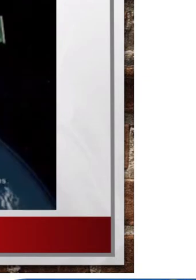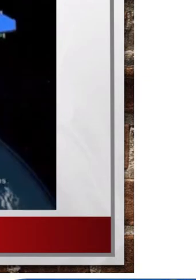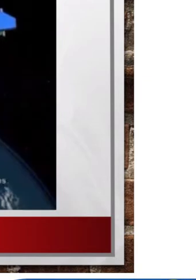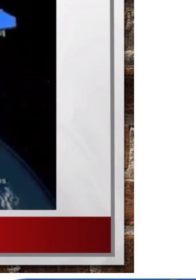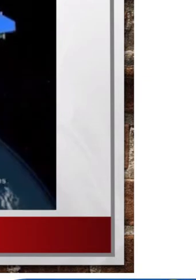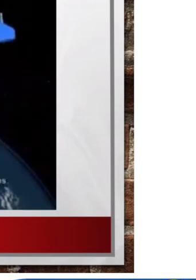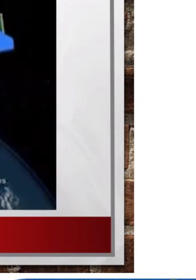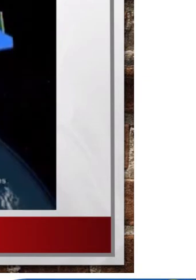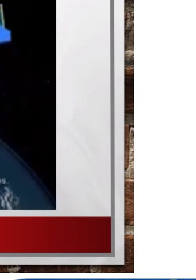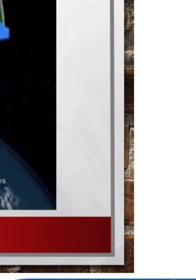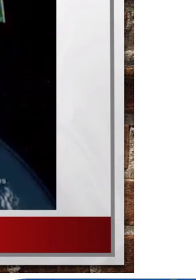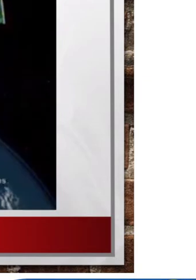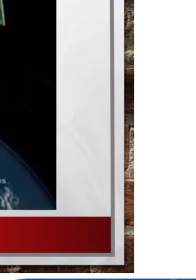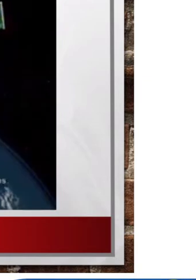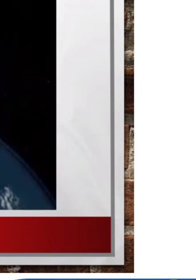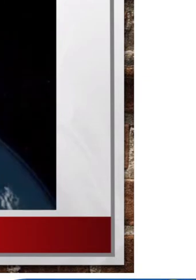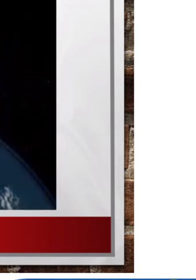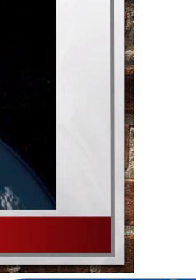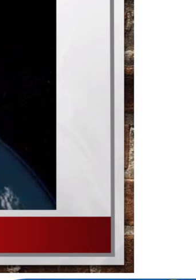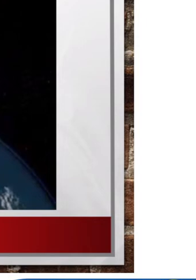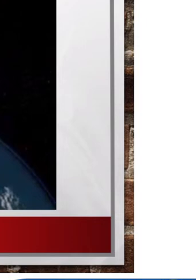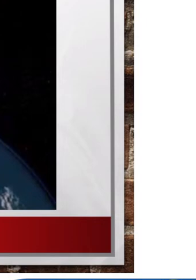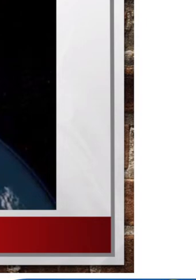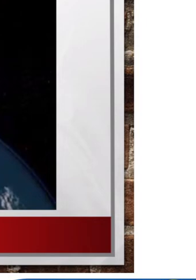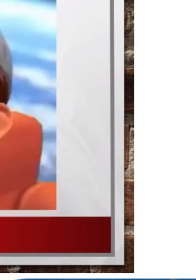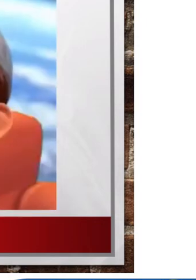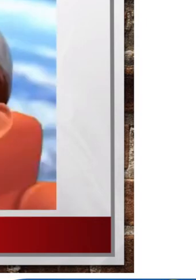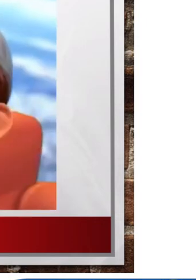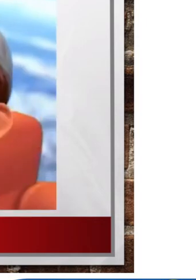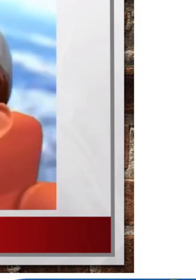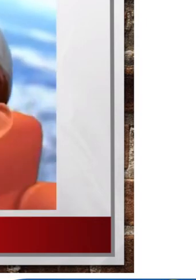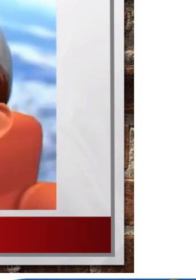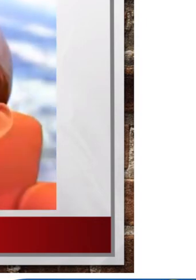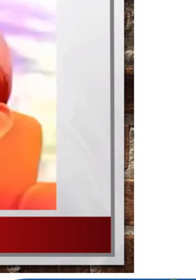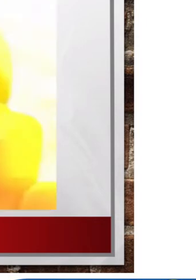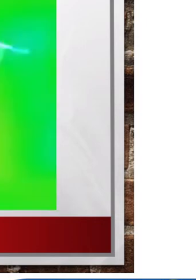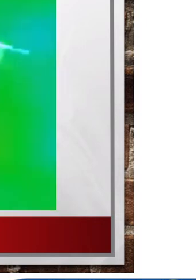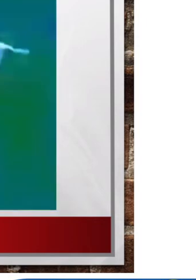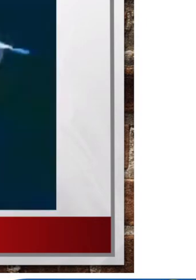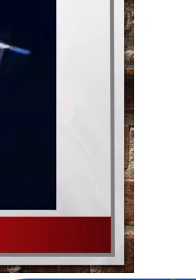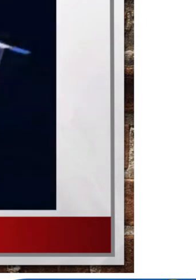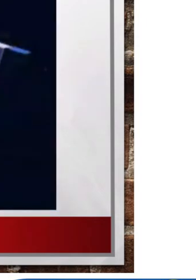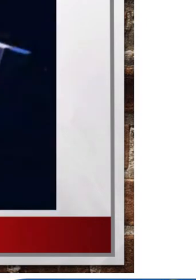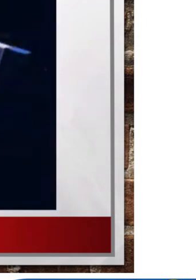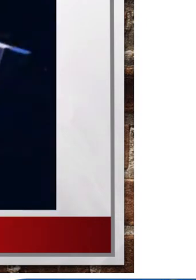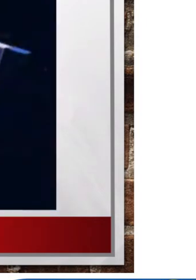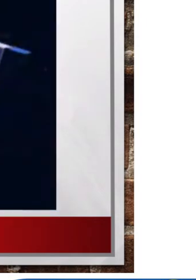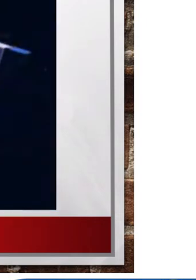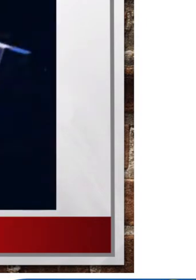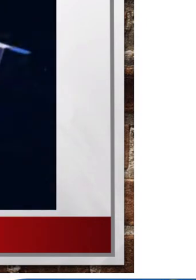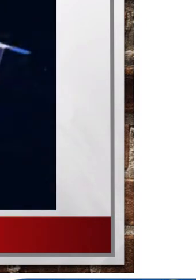nila upang suriin ang panahon. Ah, ganun pala!